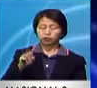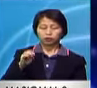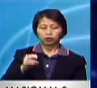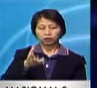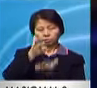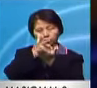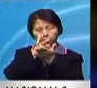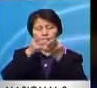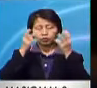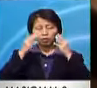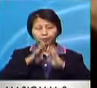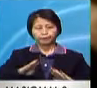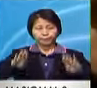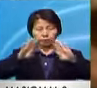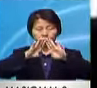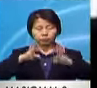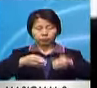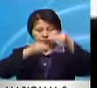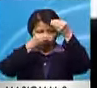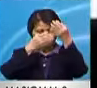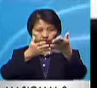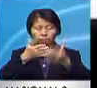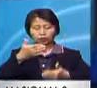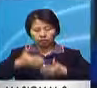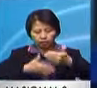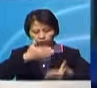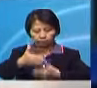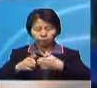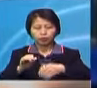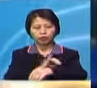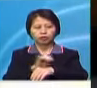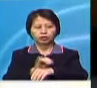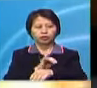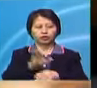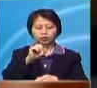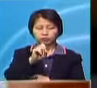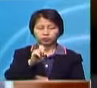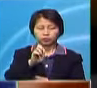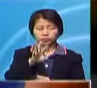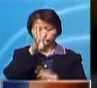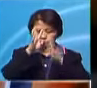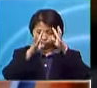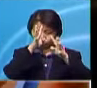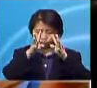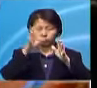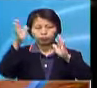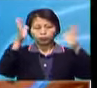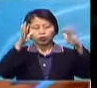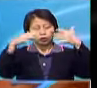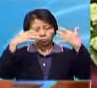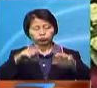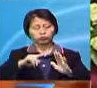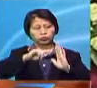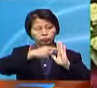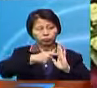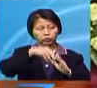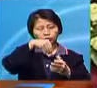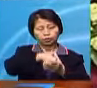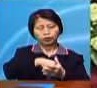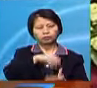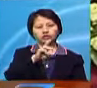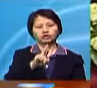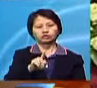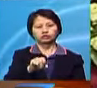penyiar berita dan maklumat, kemajuan industri seni dan kreatif tanah air juga telah bermula di